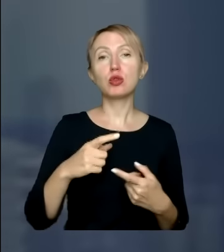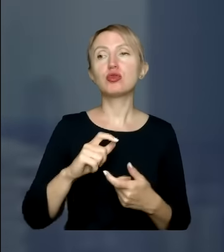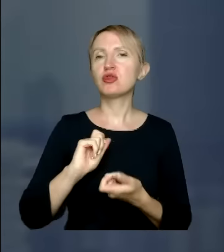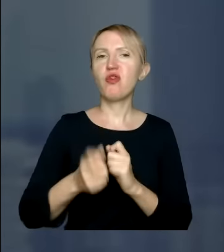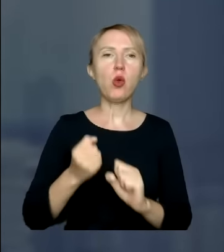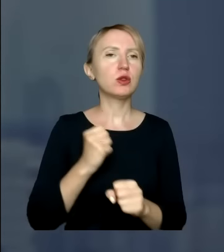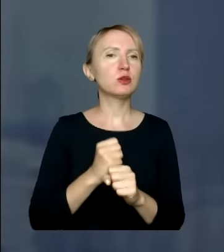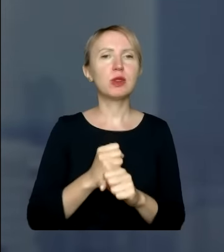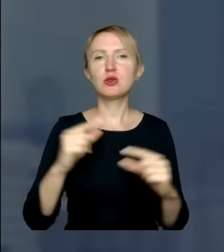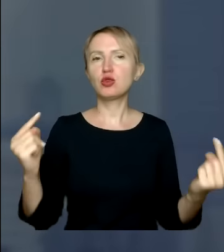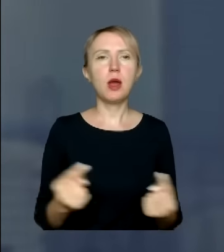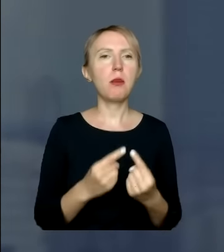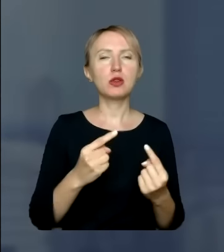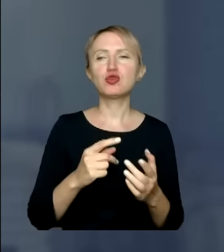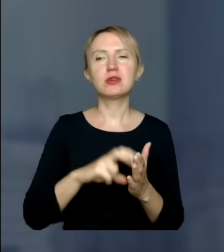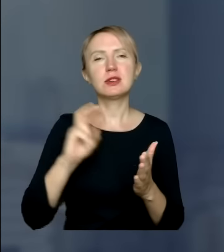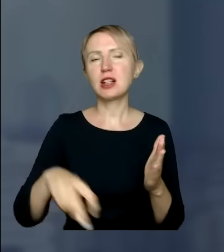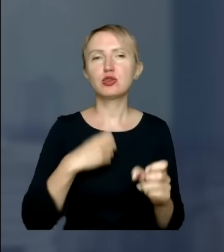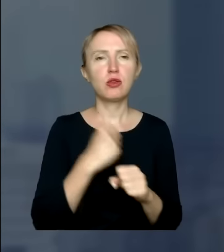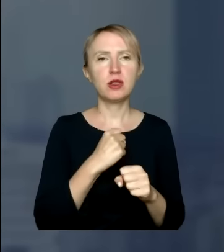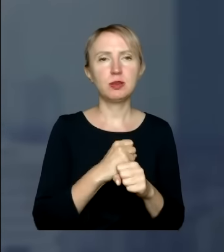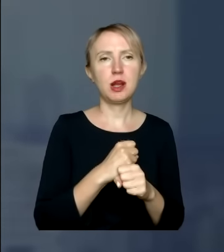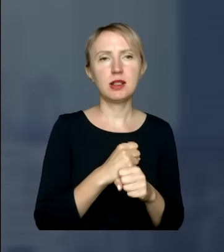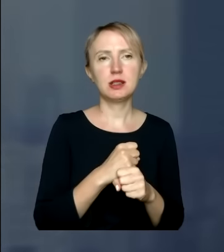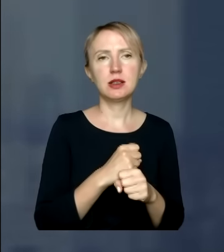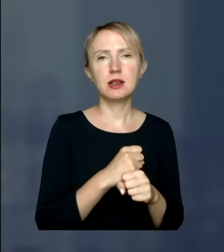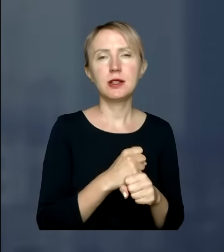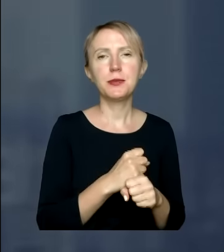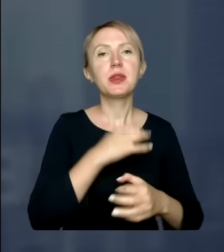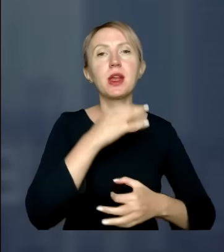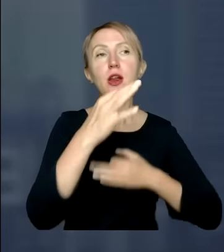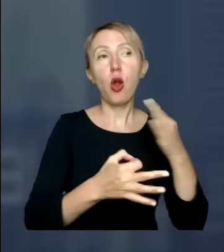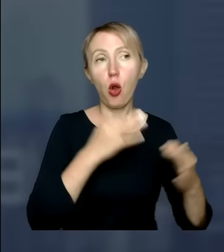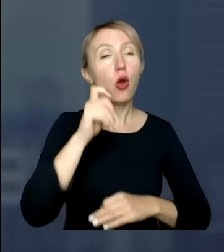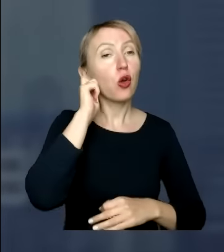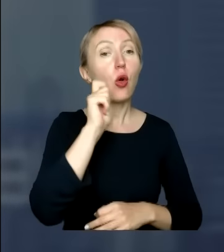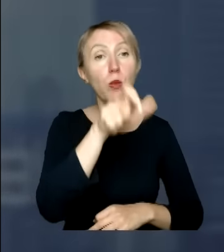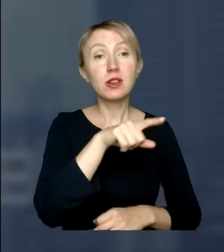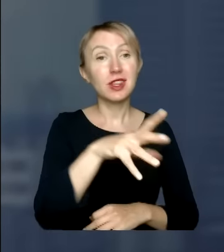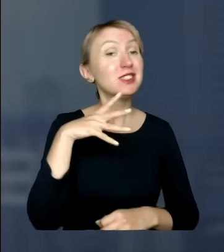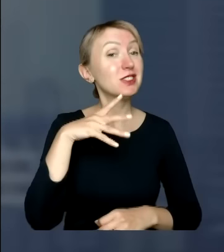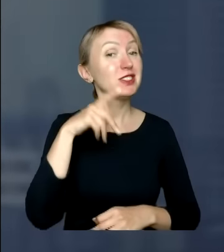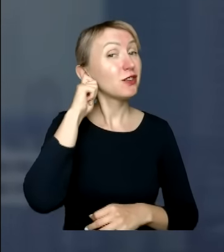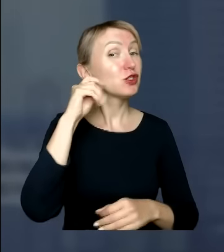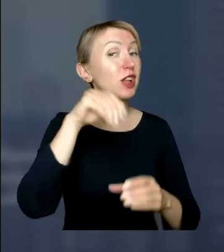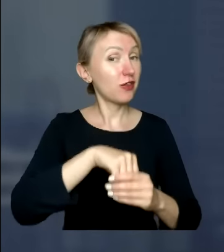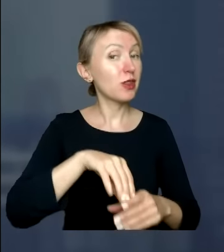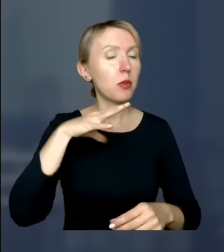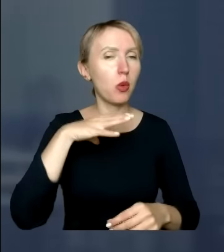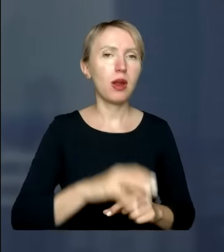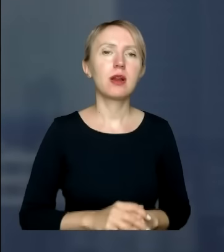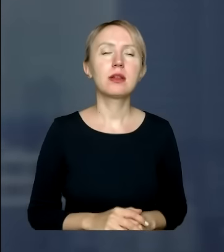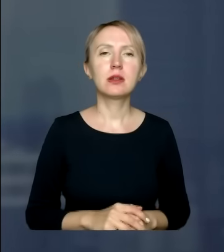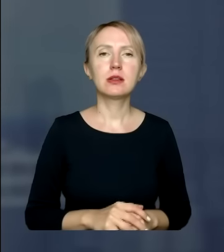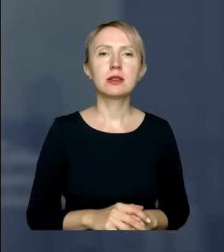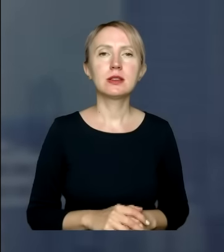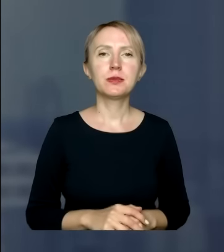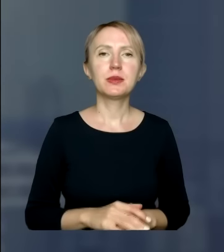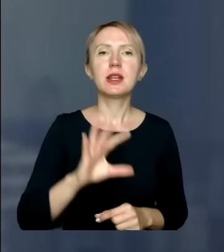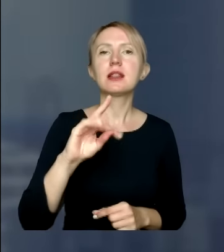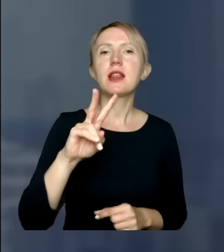nie nie pasowało czy odszedł sam i opowiada o niej że ona była i wiemy że ona była w środku w